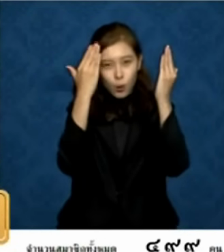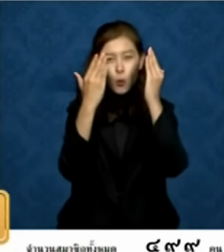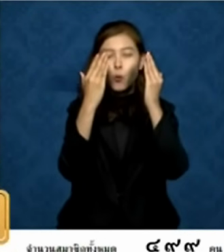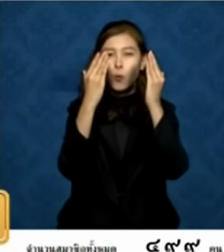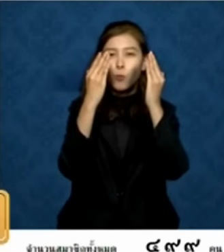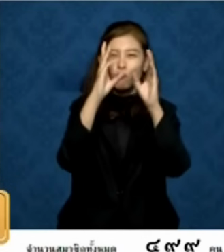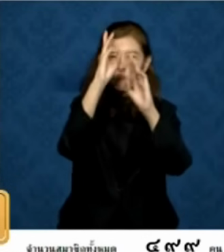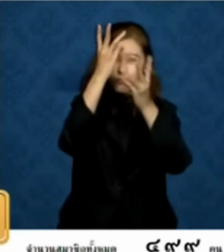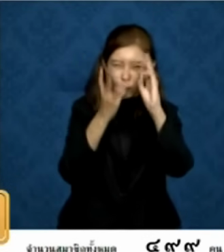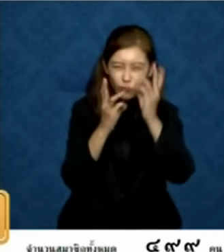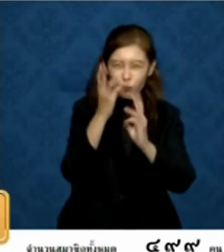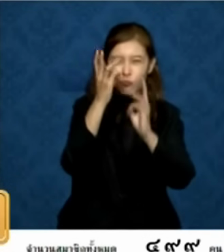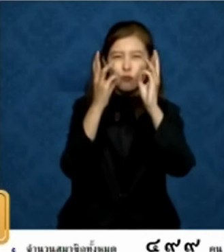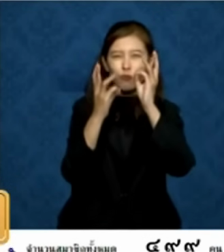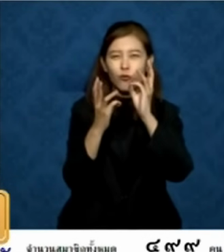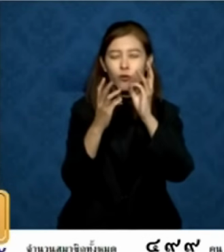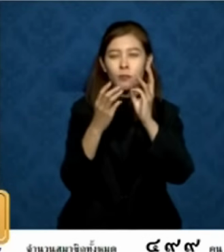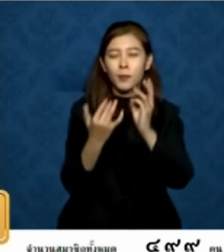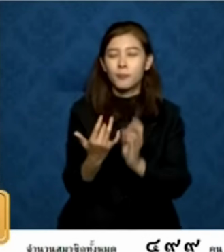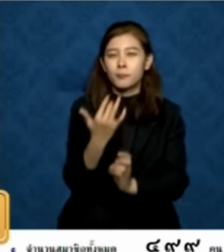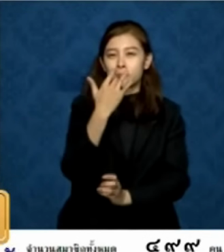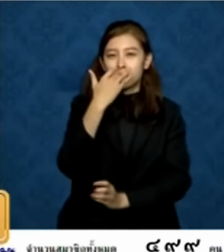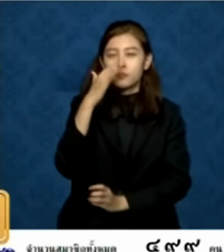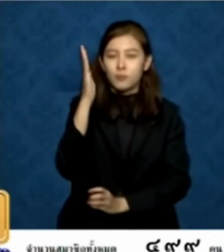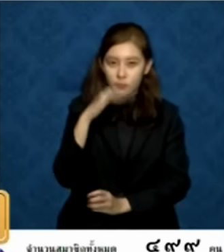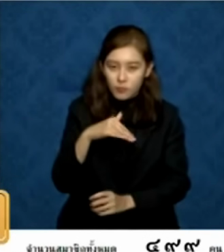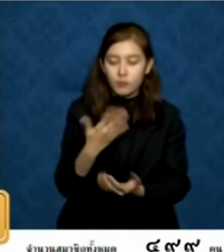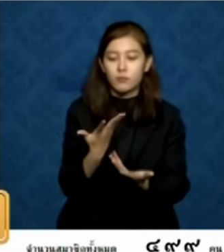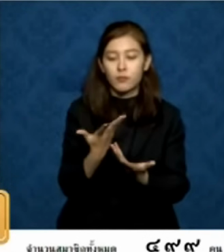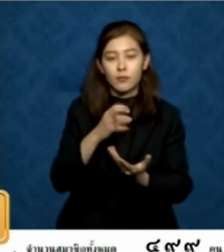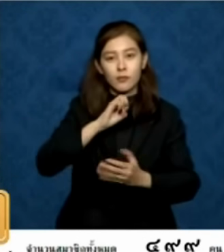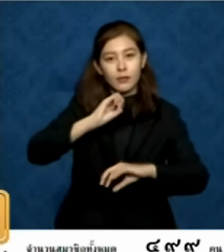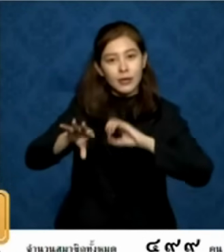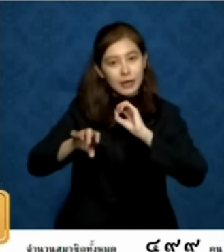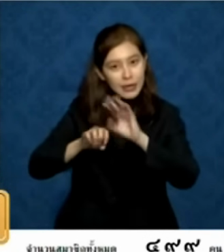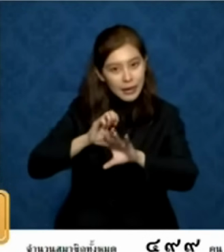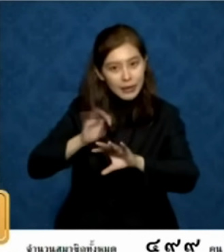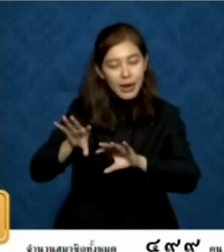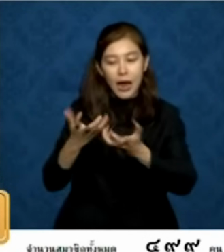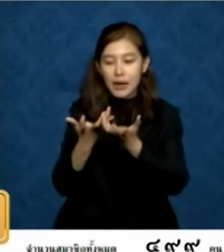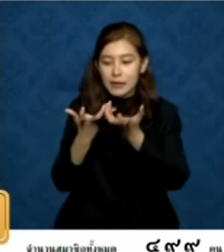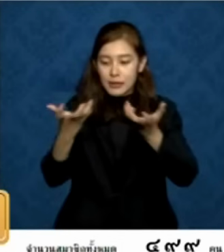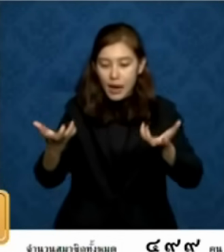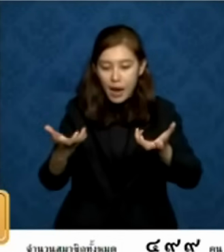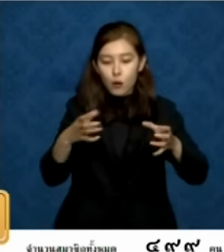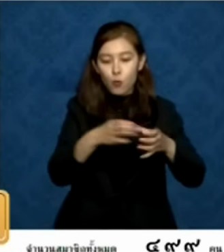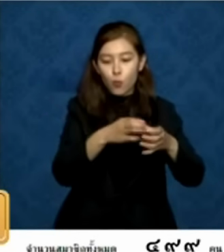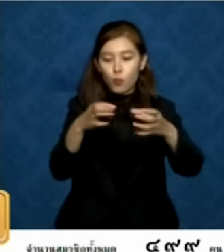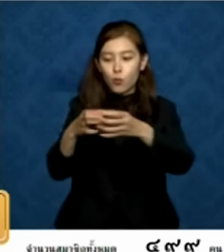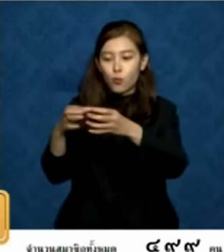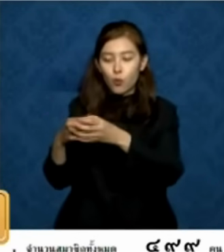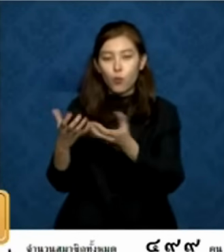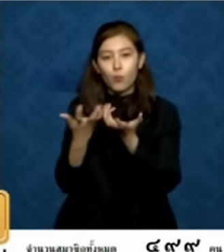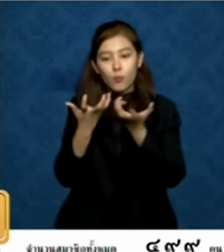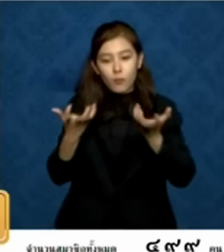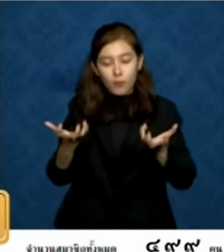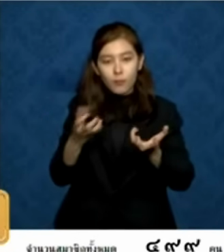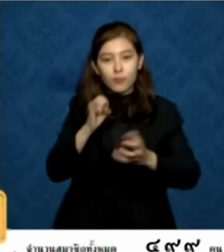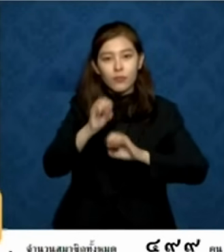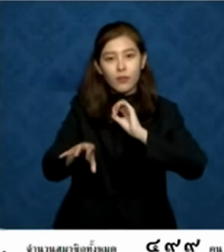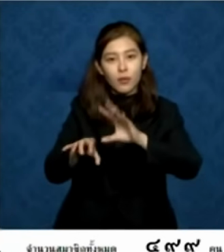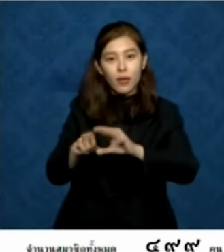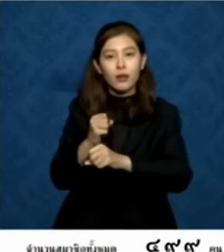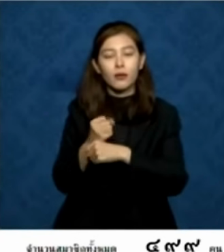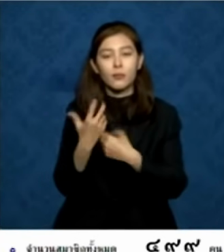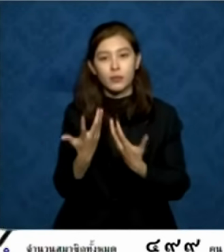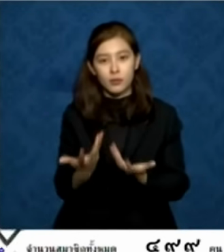ชนโดยแก้ไขปัญหาขยะทุกประเภทอย่างเป็นระบบและมีประสิทธิภาพมากยิ่งขึ้นมี